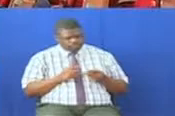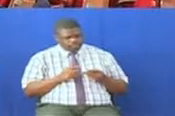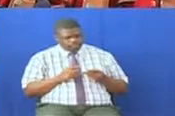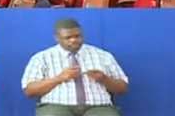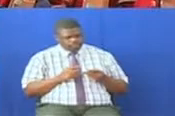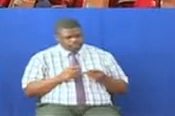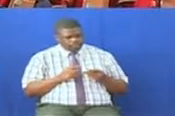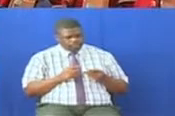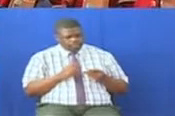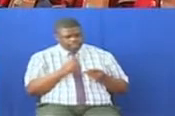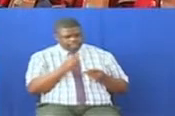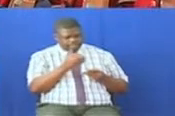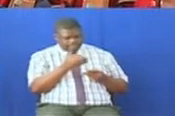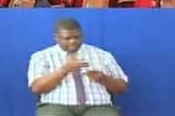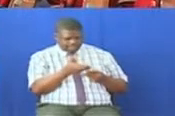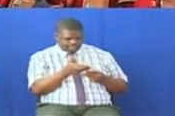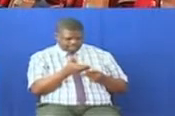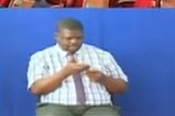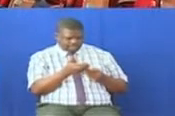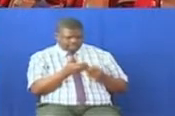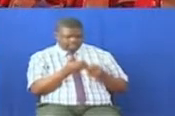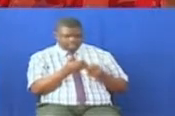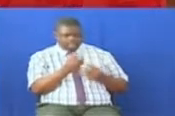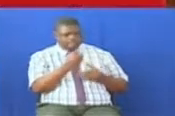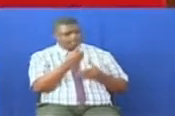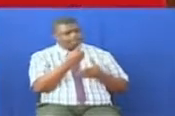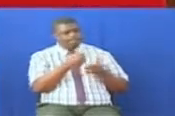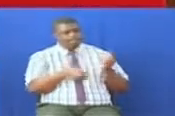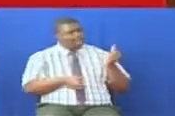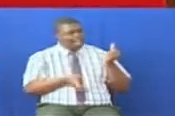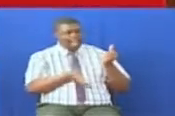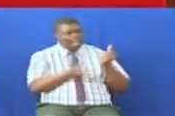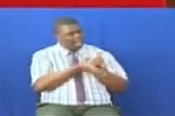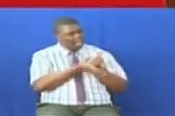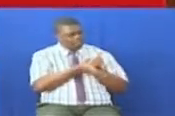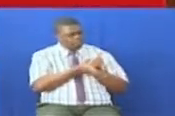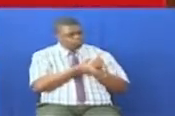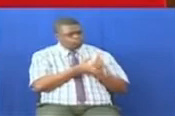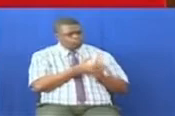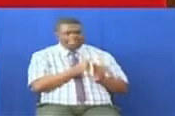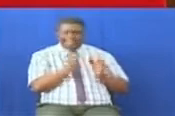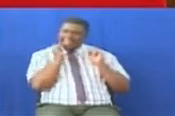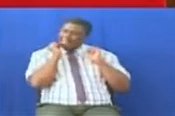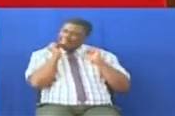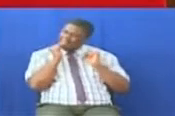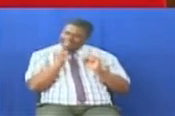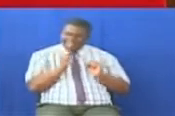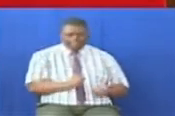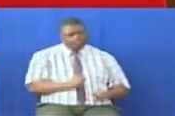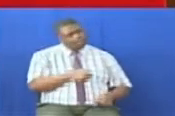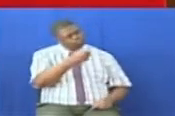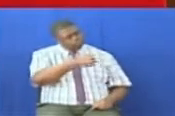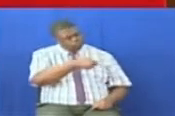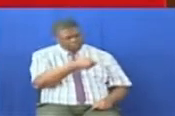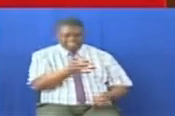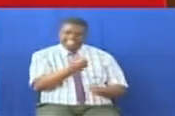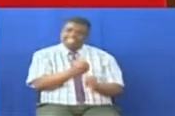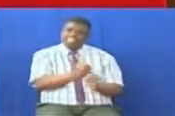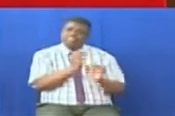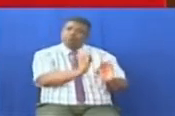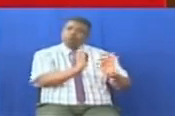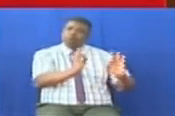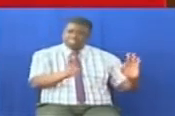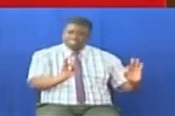naomba yani huwezi kuacha kumpongeza rais kwa kazi nzuri ambazo amezifanya. Kwa kweli Mheshimiwa Rais